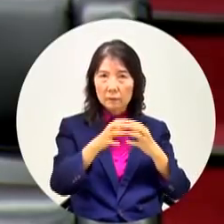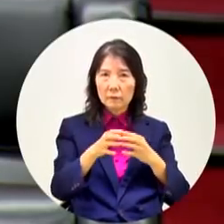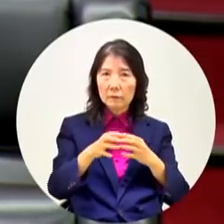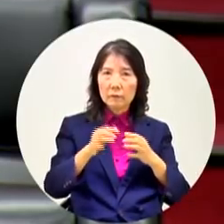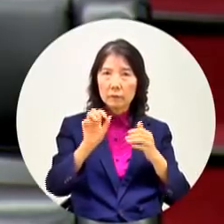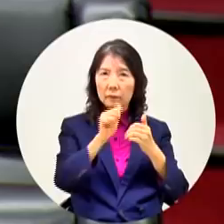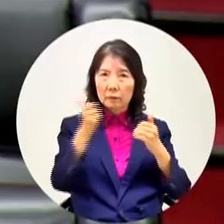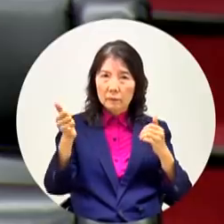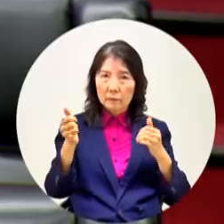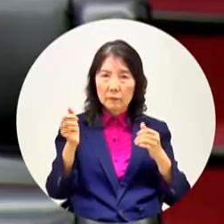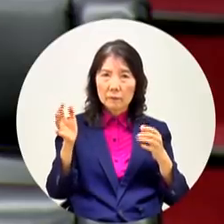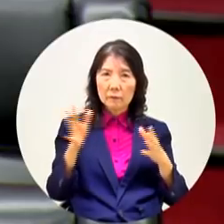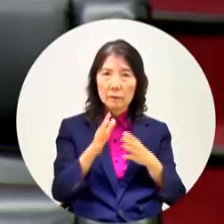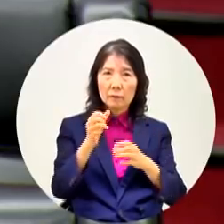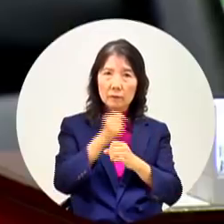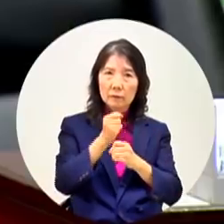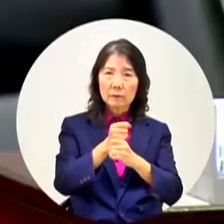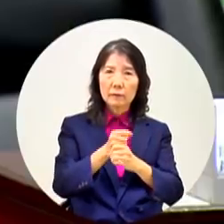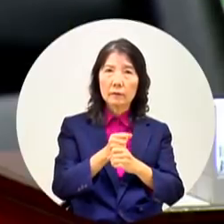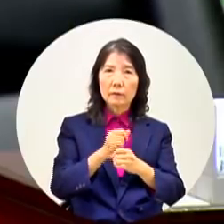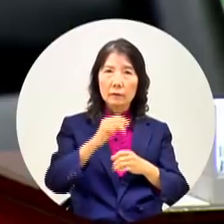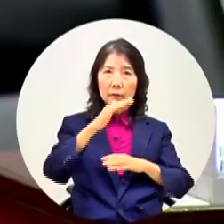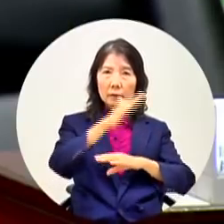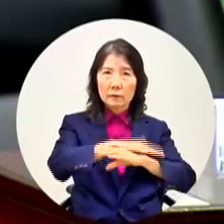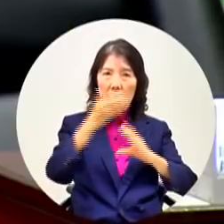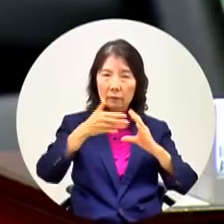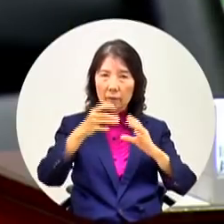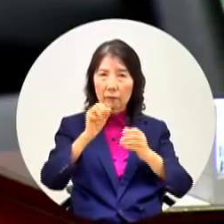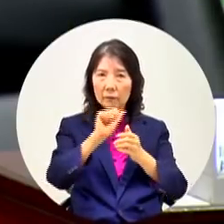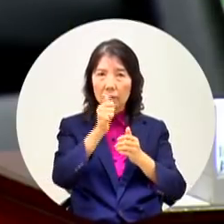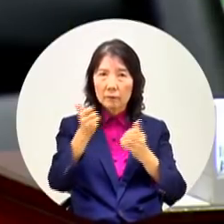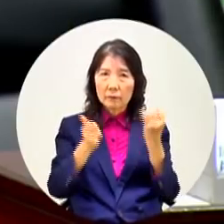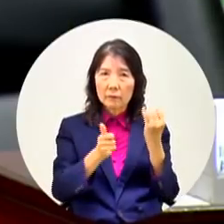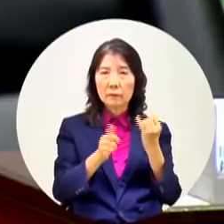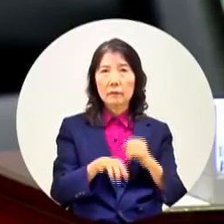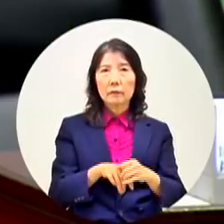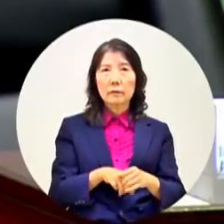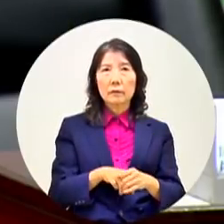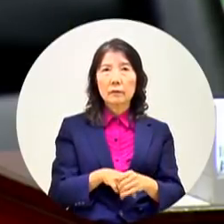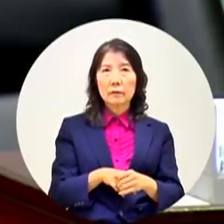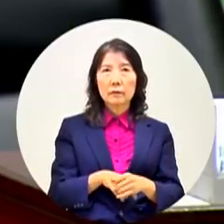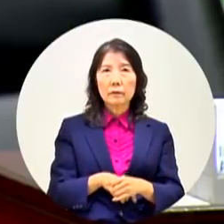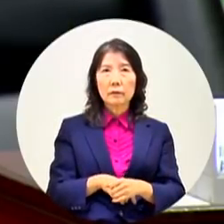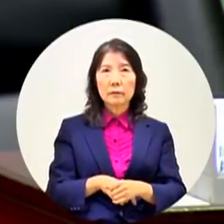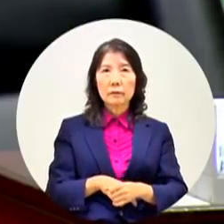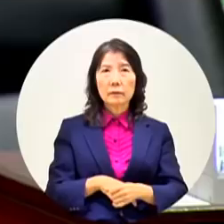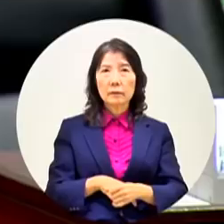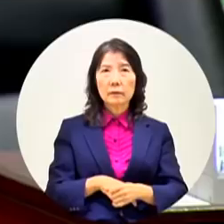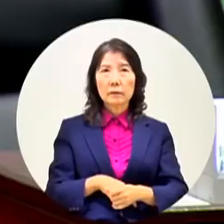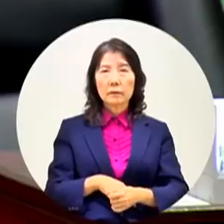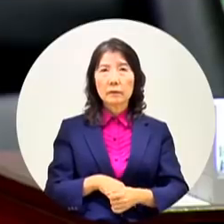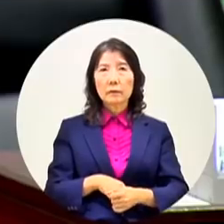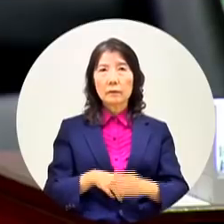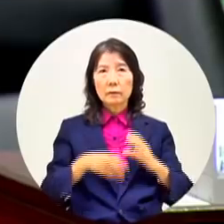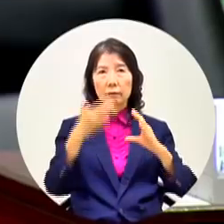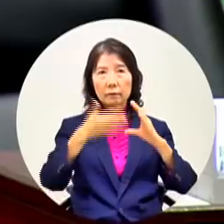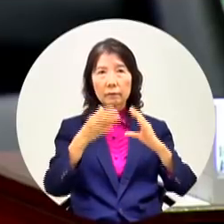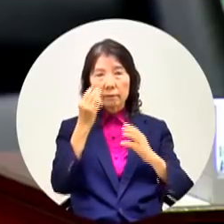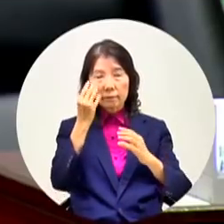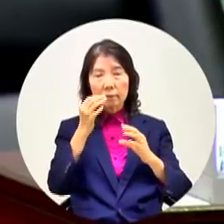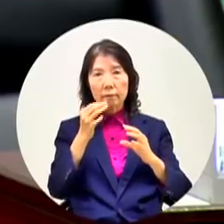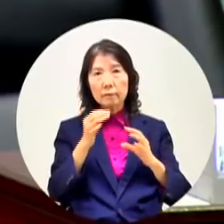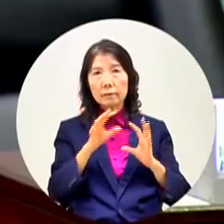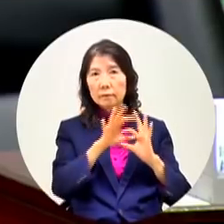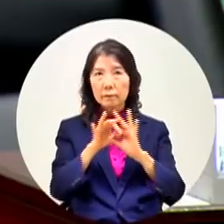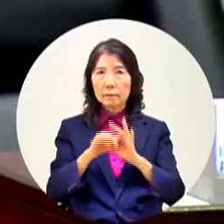员同志，以及咱的媒体记者先生小姐，以及伫咱的电视机啊，咧关心